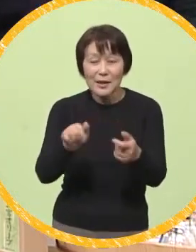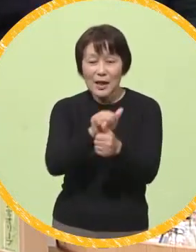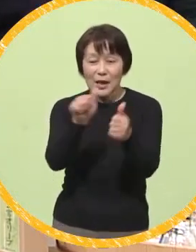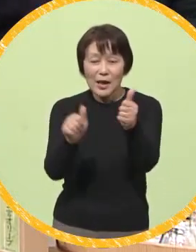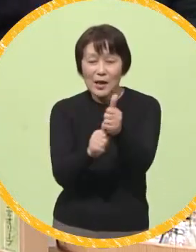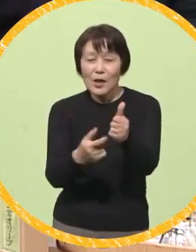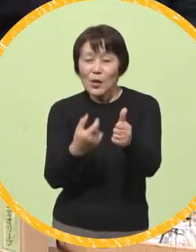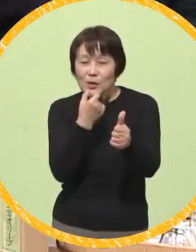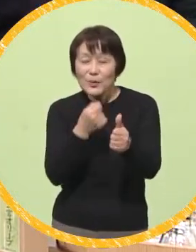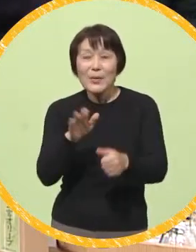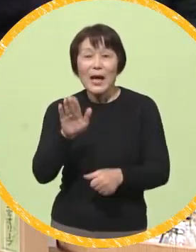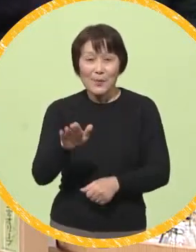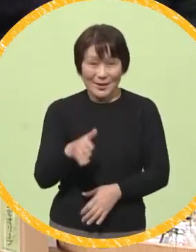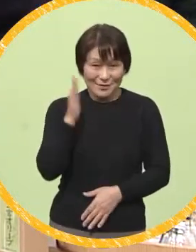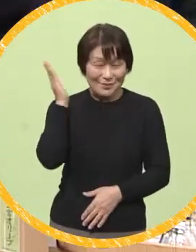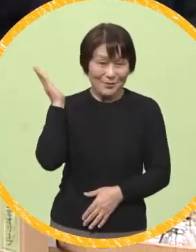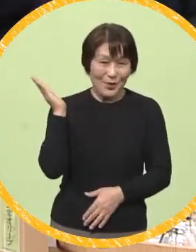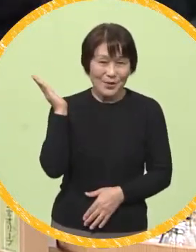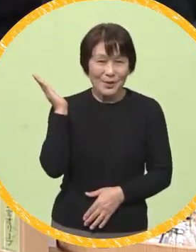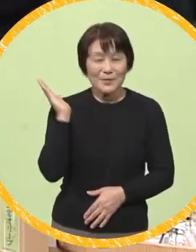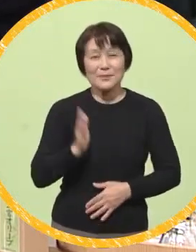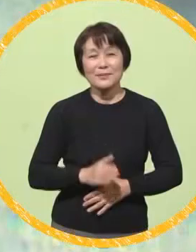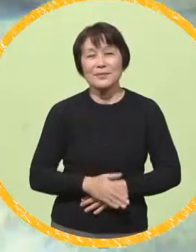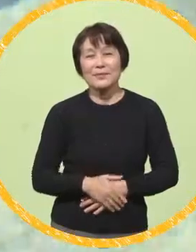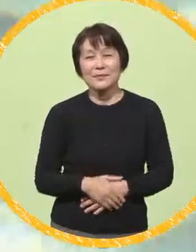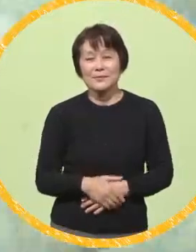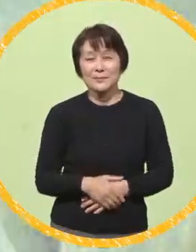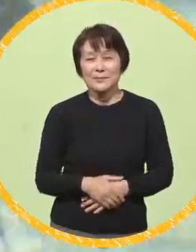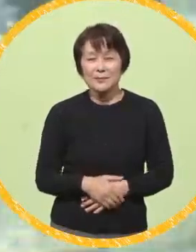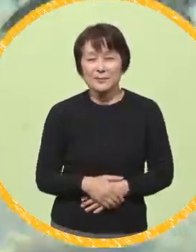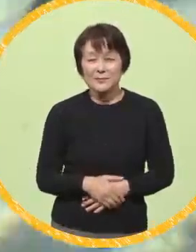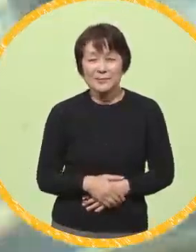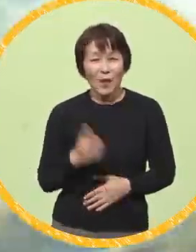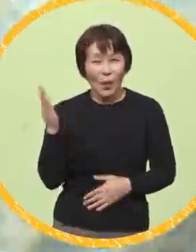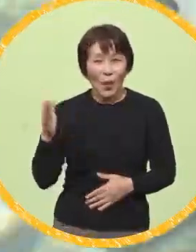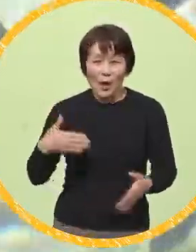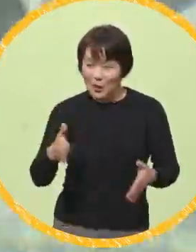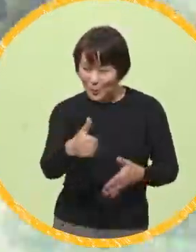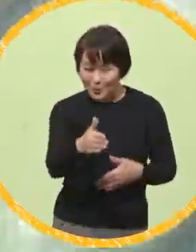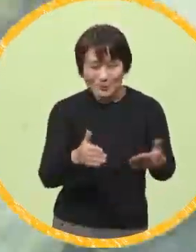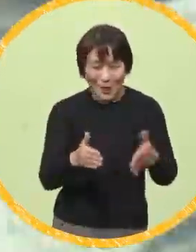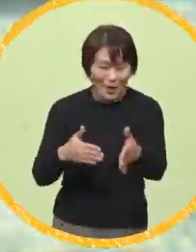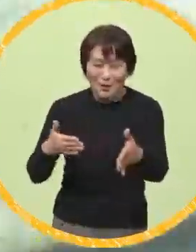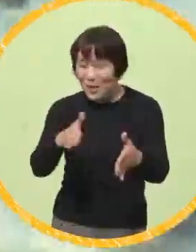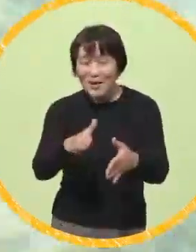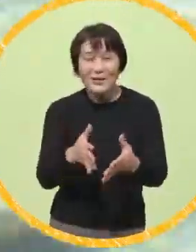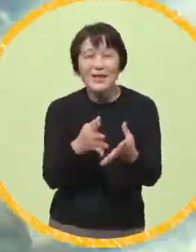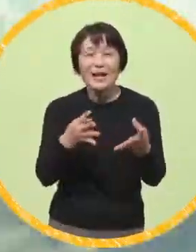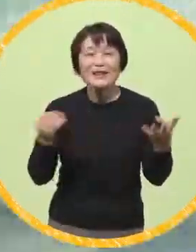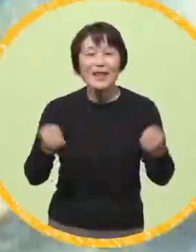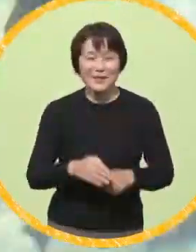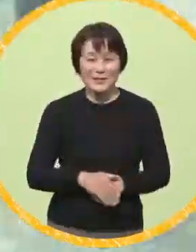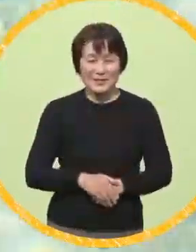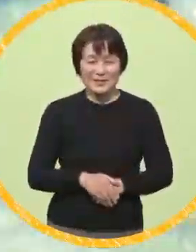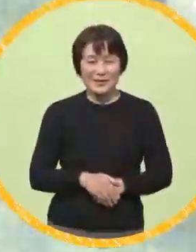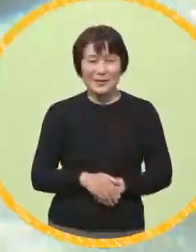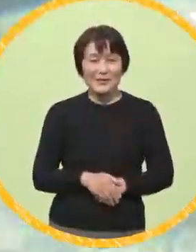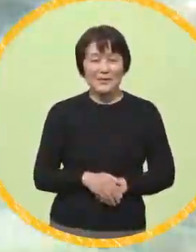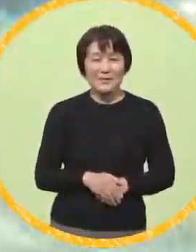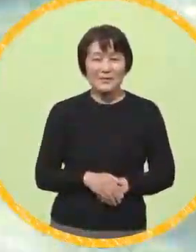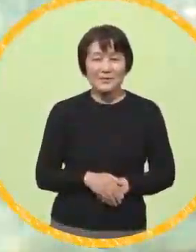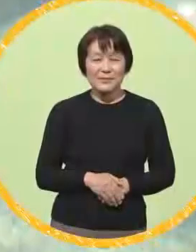ントントントントントントントントントントントントントントントントント ントントントントントントント ントントントントントントントすご